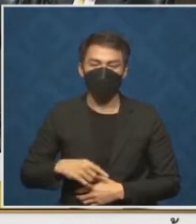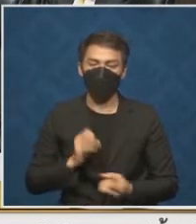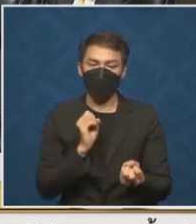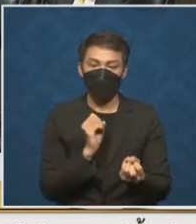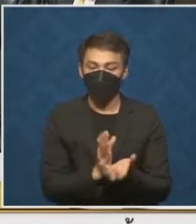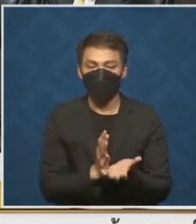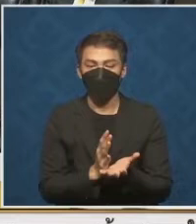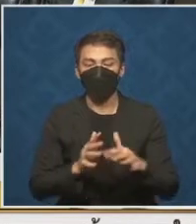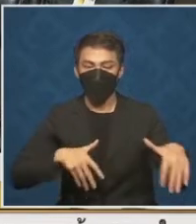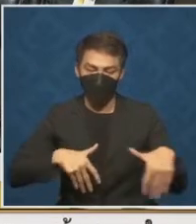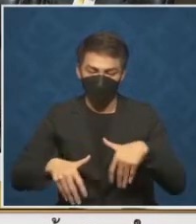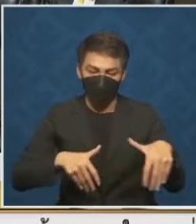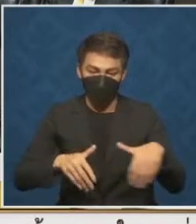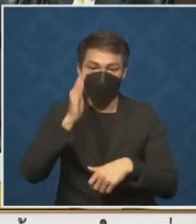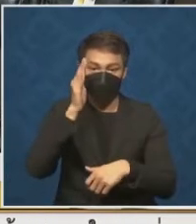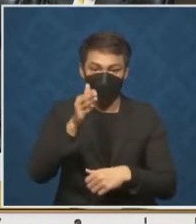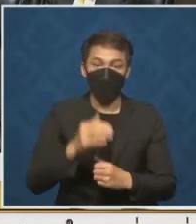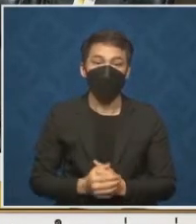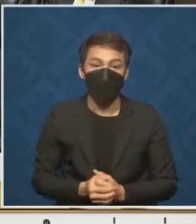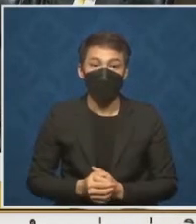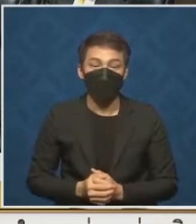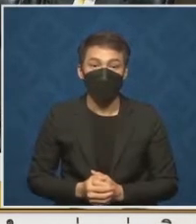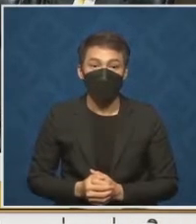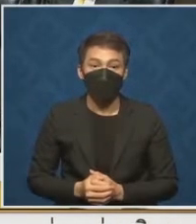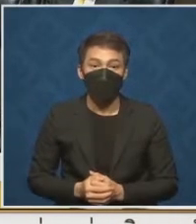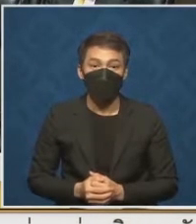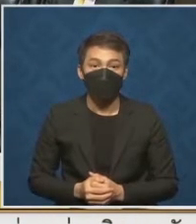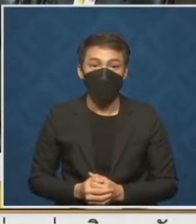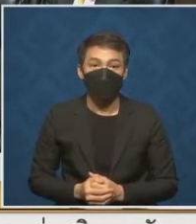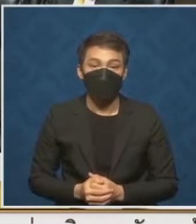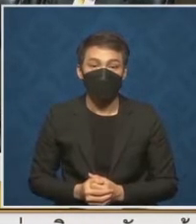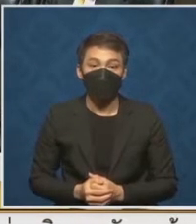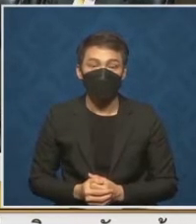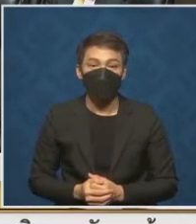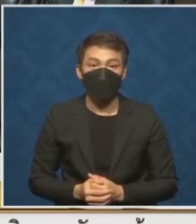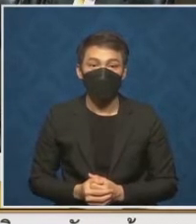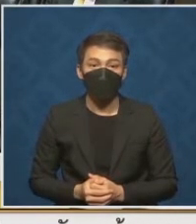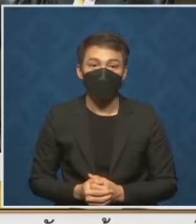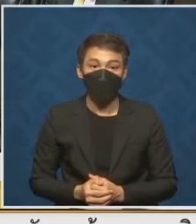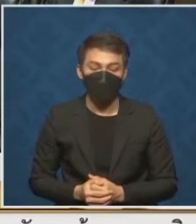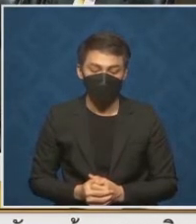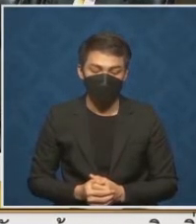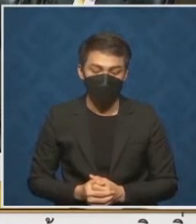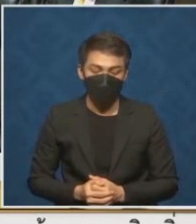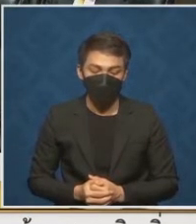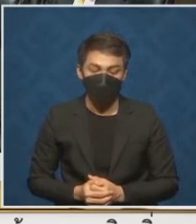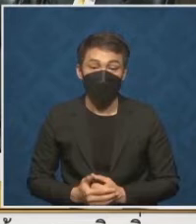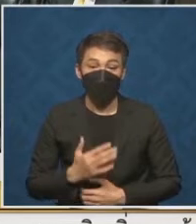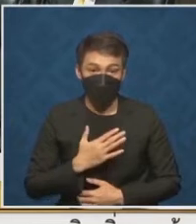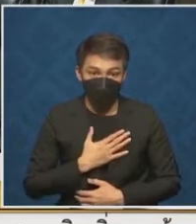ผลกระทบต่อการดำเนินชีวิตของพี่น้องประชาชนต่อไปท่านประธานที่กำลังกลับรับ